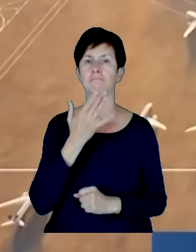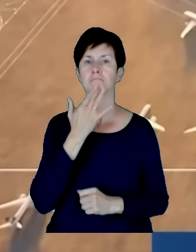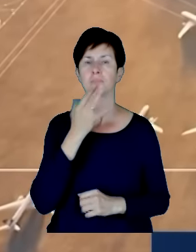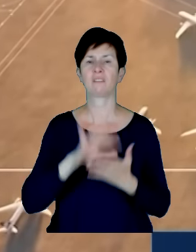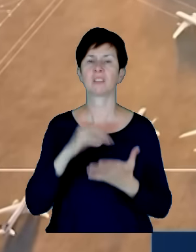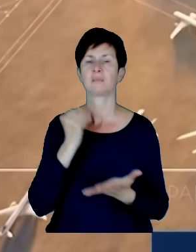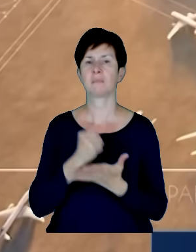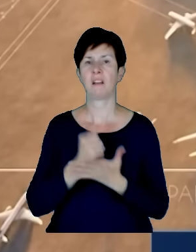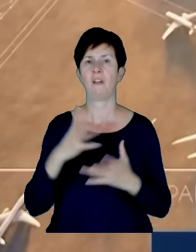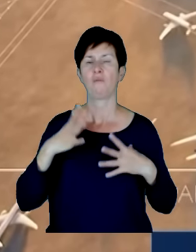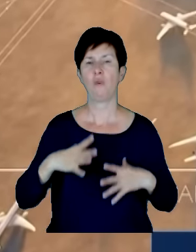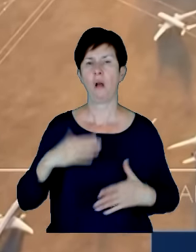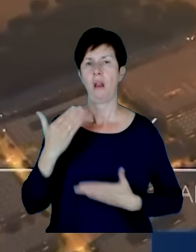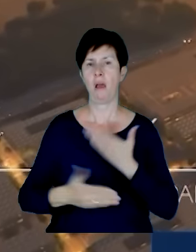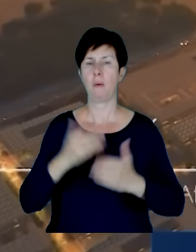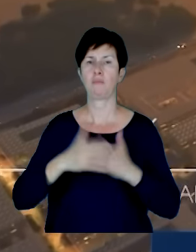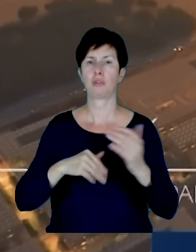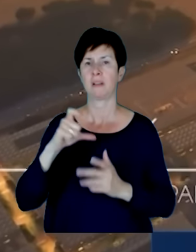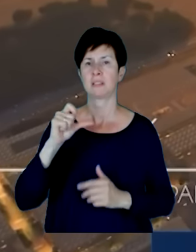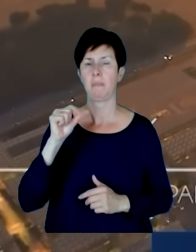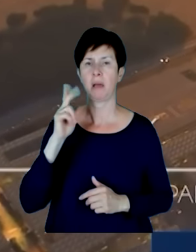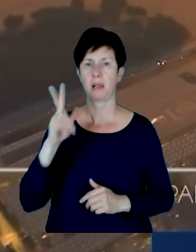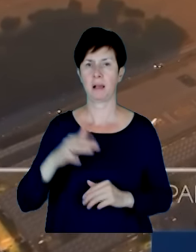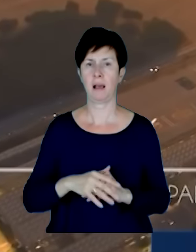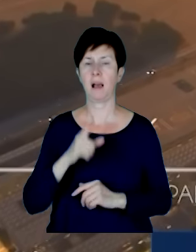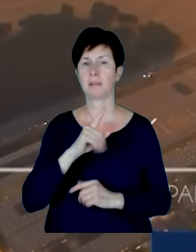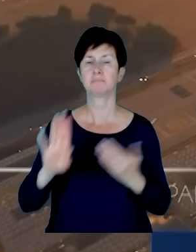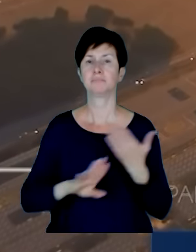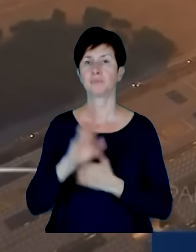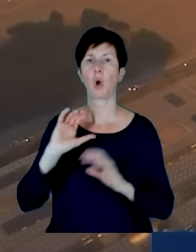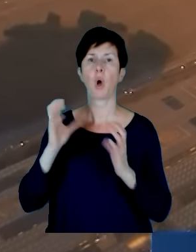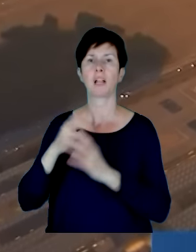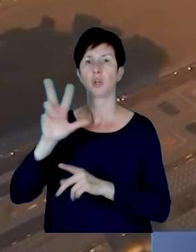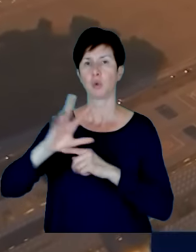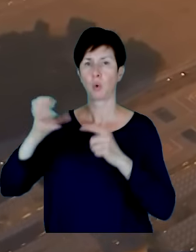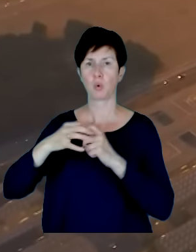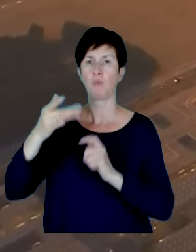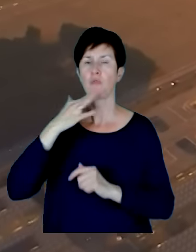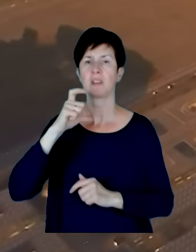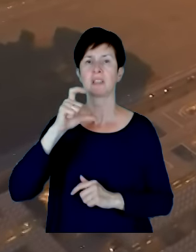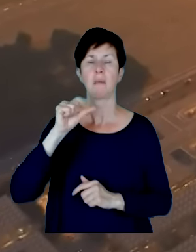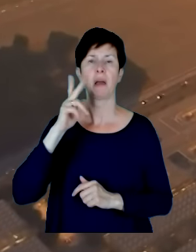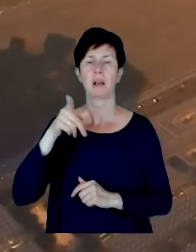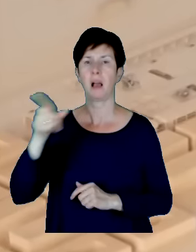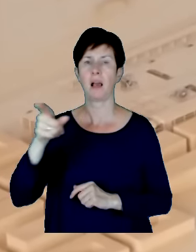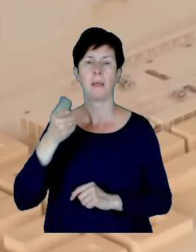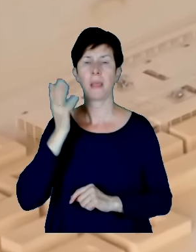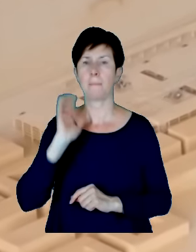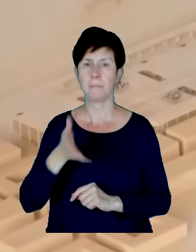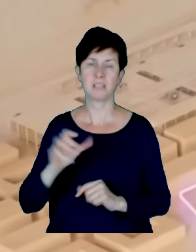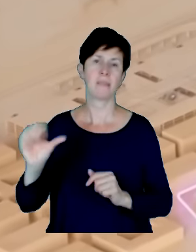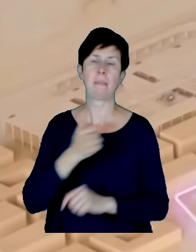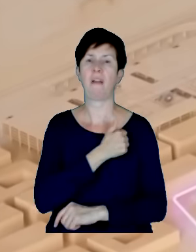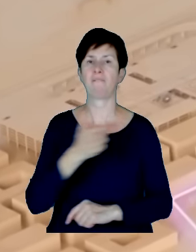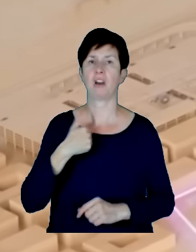wolniejszego tempa prac nad budową cpk po zapowiedzi przedstawicieli koalicji 13 grudnia że budowę super lotniska poprzedzi rozbudowa Okęcia głos